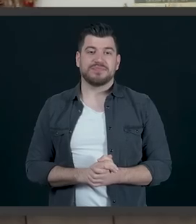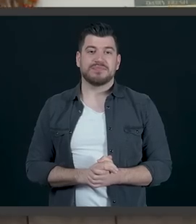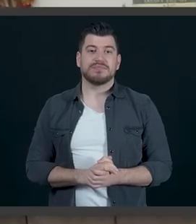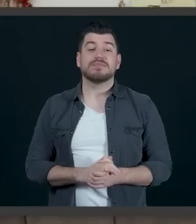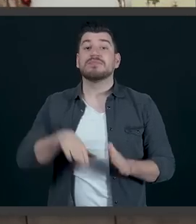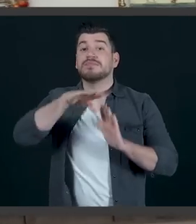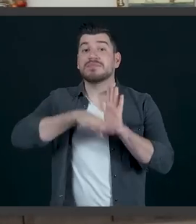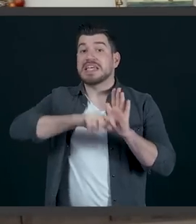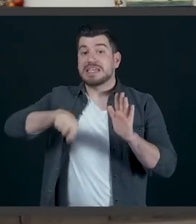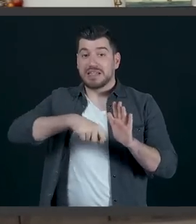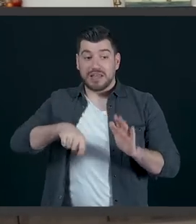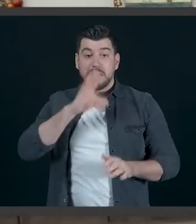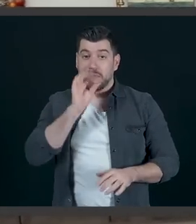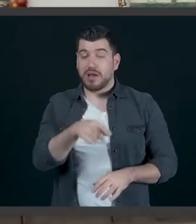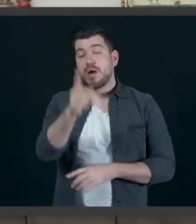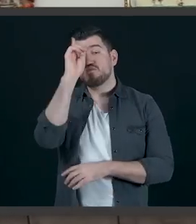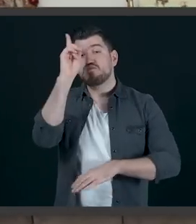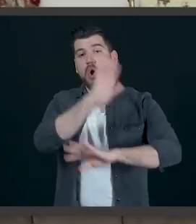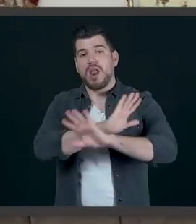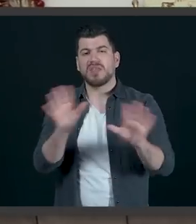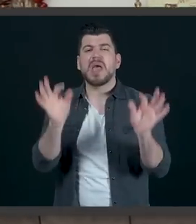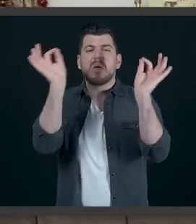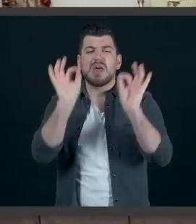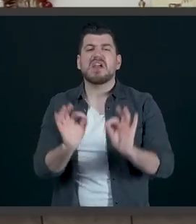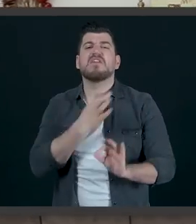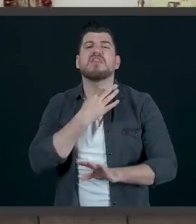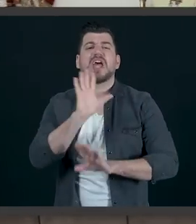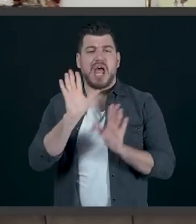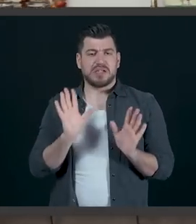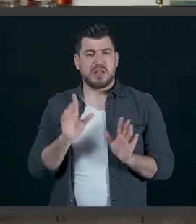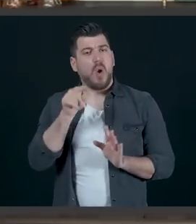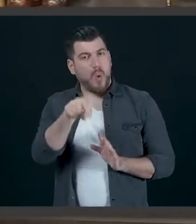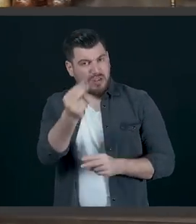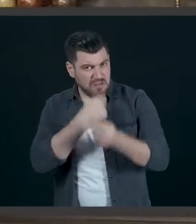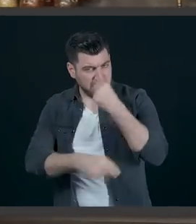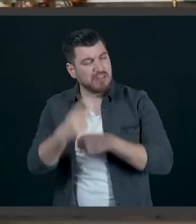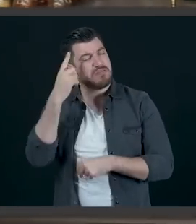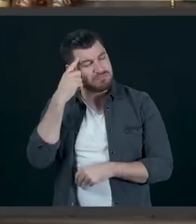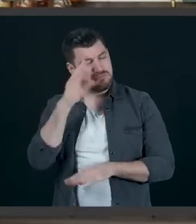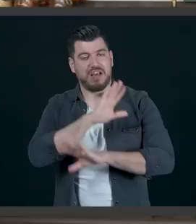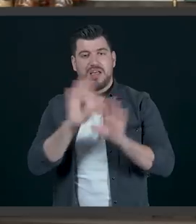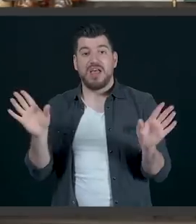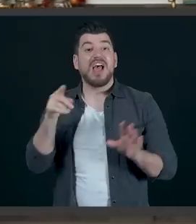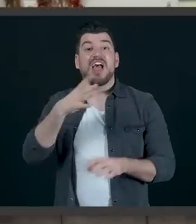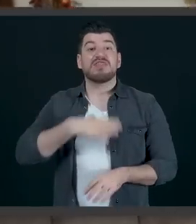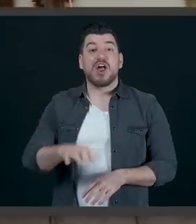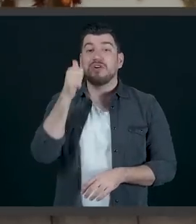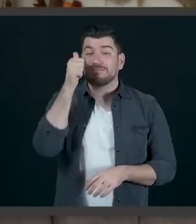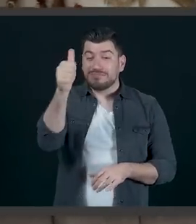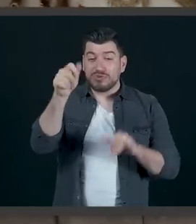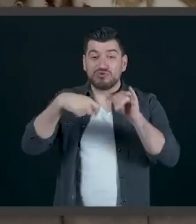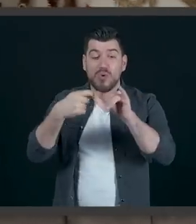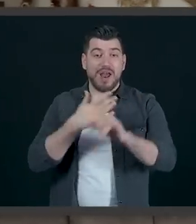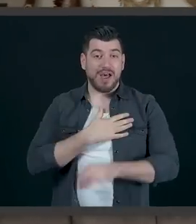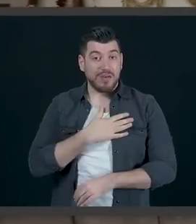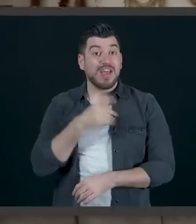Λοιπόν, η συνταγή είναι μοναδική. Δεν θα σας την περιγράψω, όταν τη δοκιμάσετε θα καταλάβετε πόσο ποιοτική και πόσο νόστιμη είναι. Αυτό που θέλω να κάνετε,